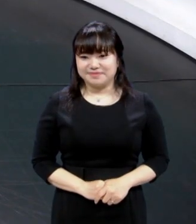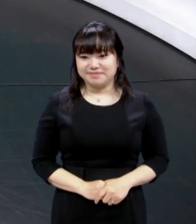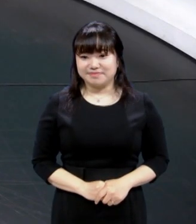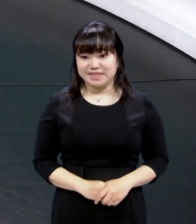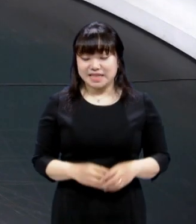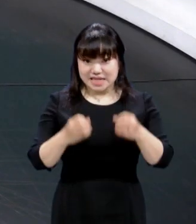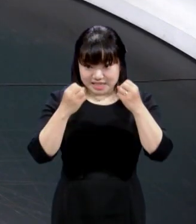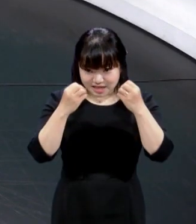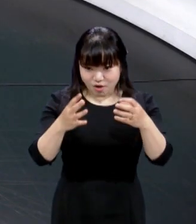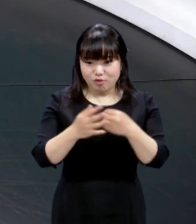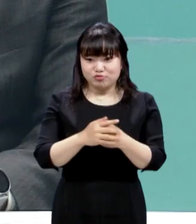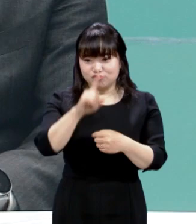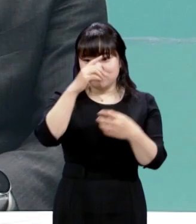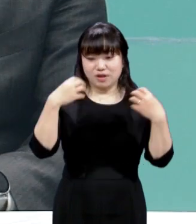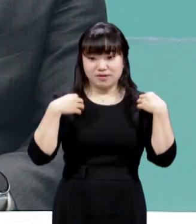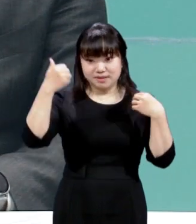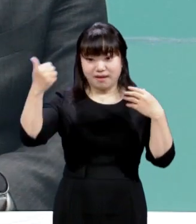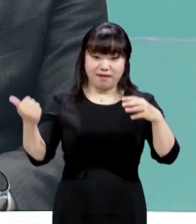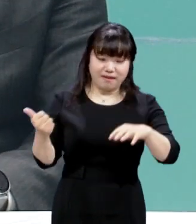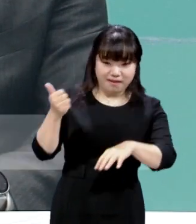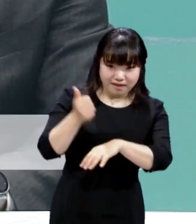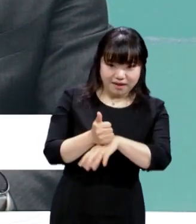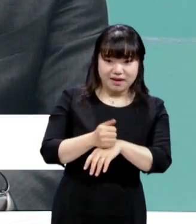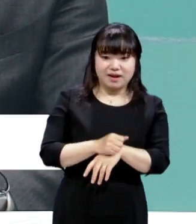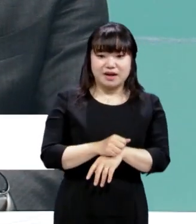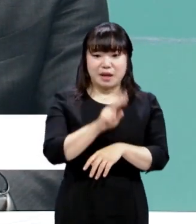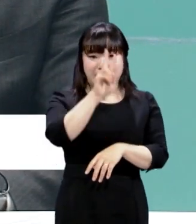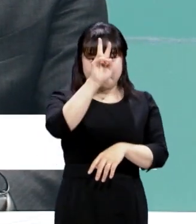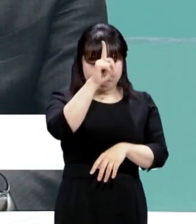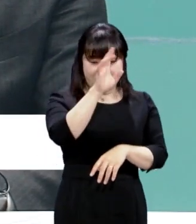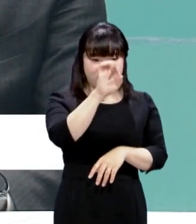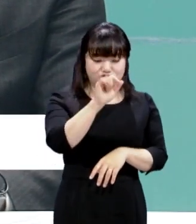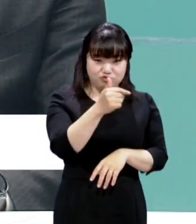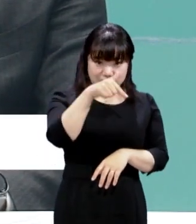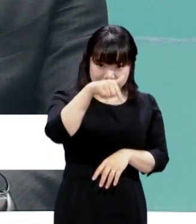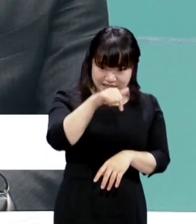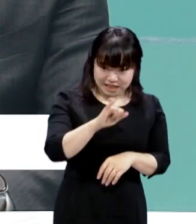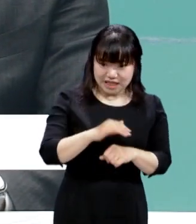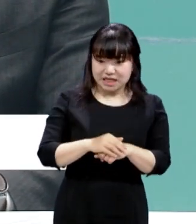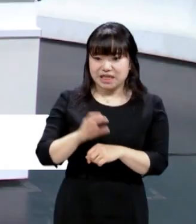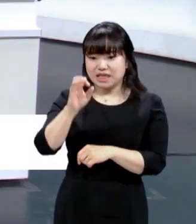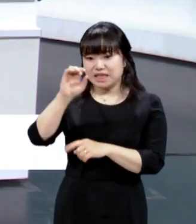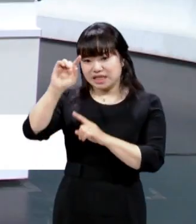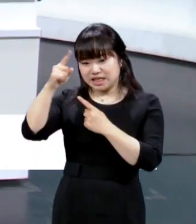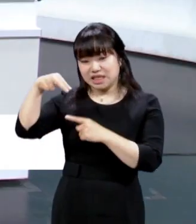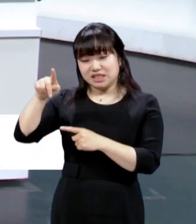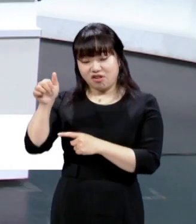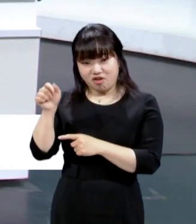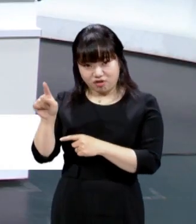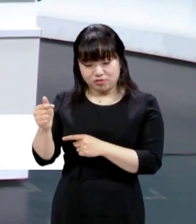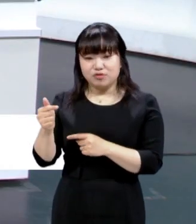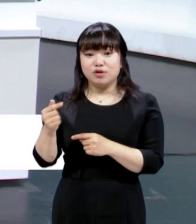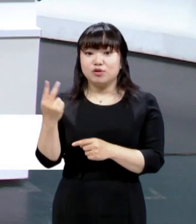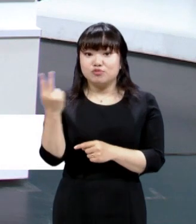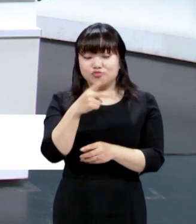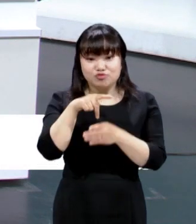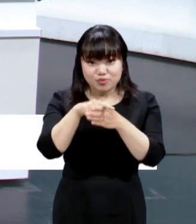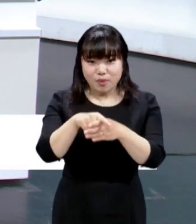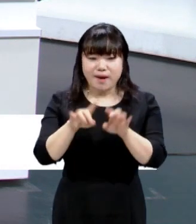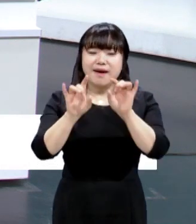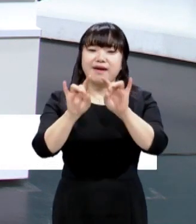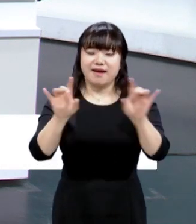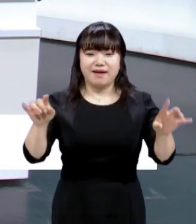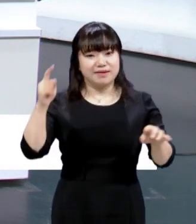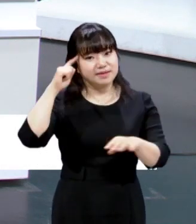새 서대문 구청장에 도전하고 있는 더불어 음주 등 박 웅 기 국민의 힘 이성헌 두 후보는 각기 다른